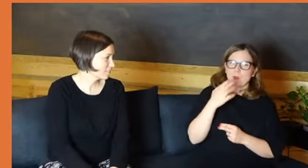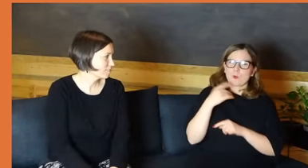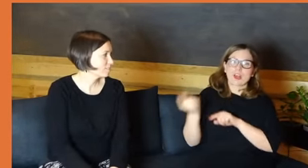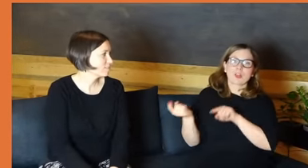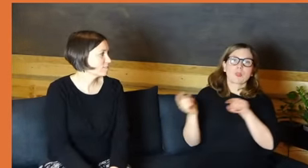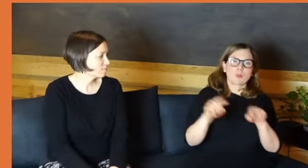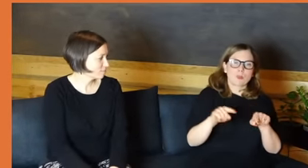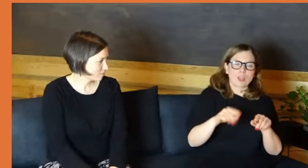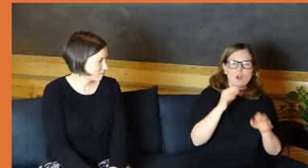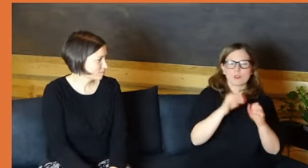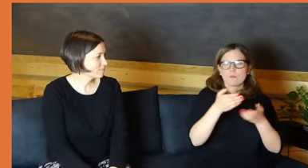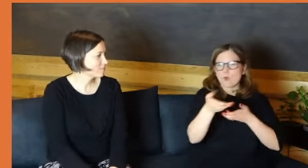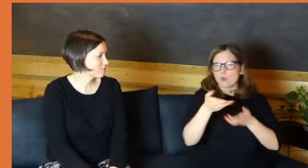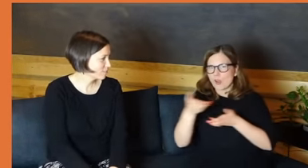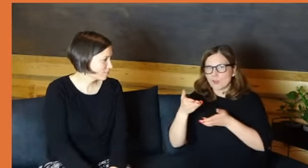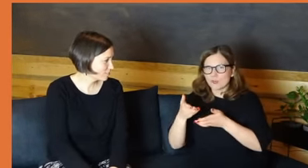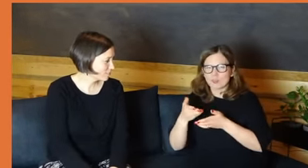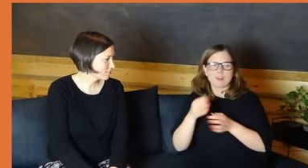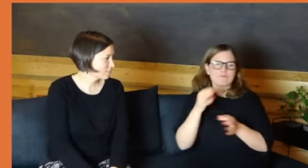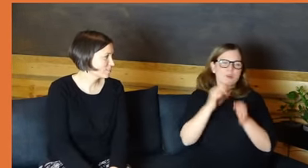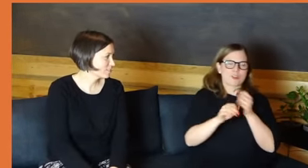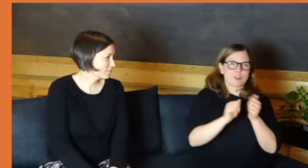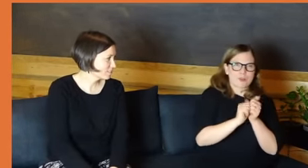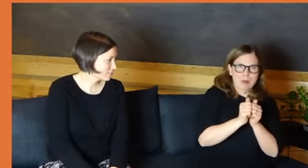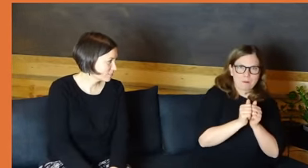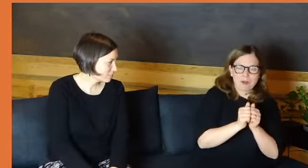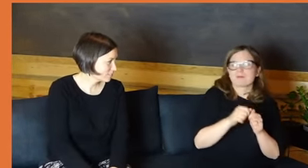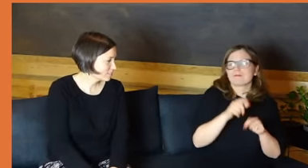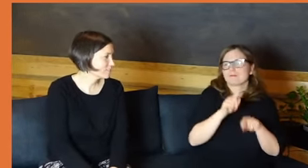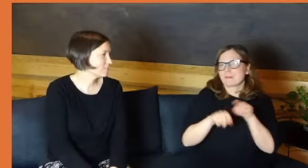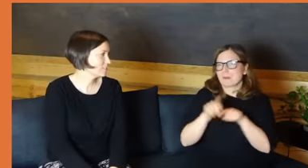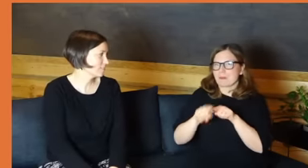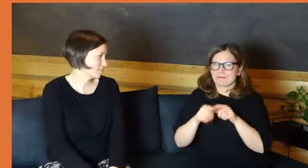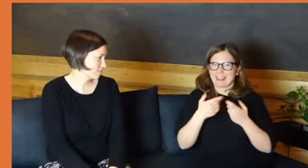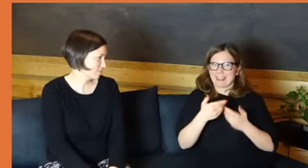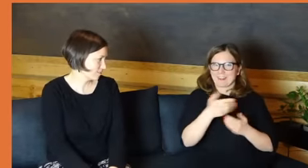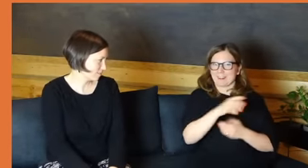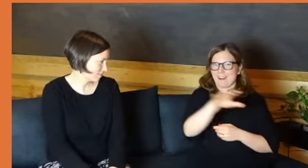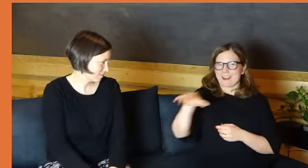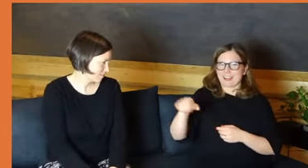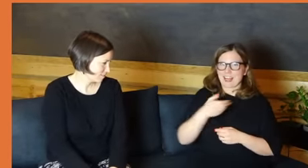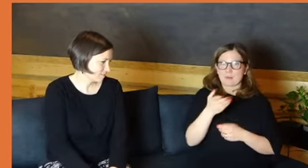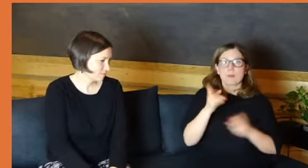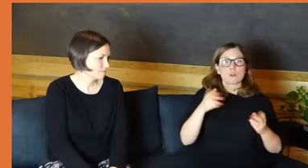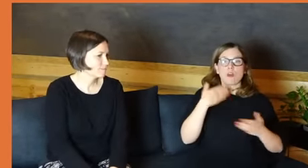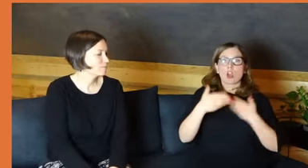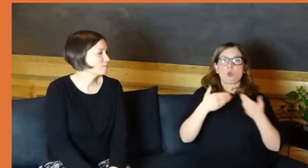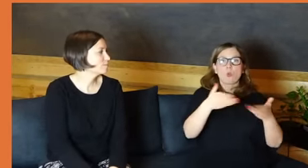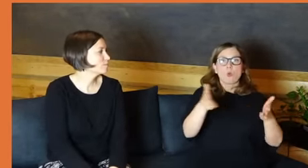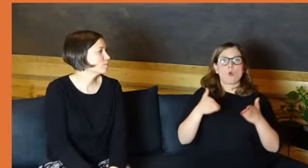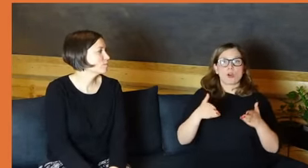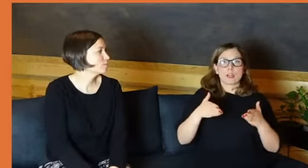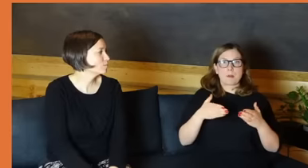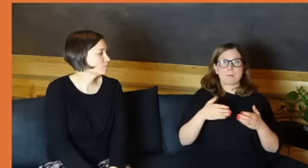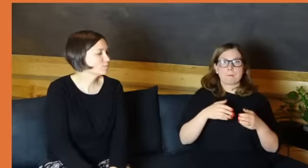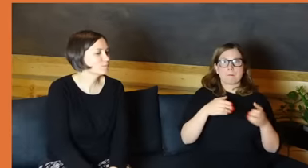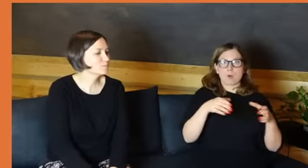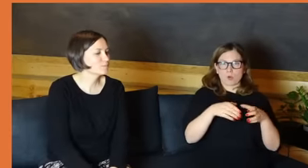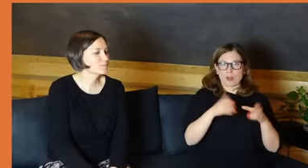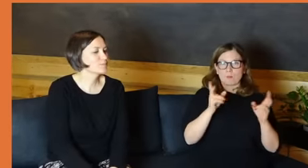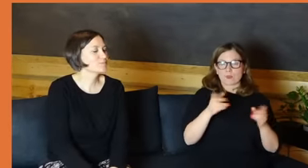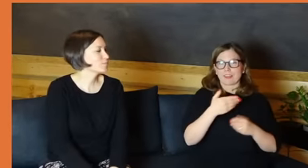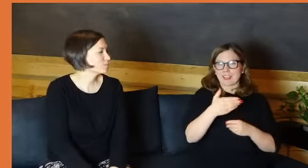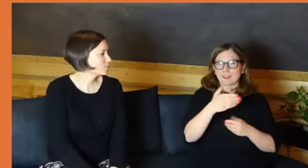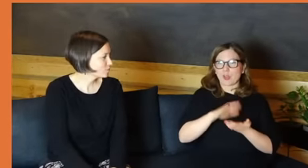vuorovaikutusta ja skapaa ja muuta niin kuin mukavaa. Kiitos myös lauluhuoneen porukalle ja tulkeille siellä ylhäällä